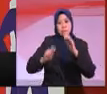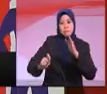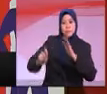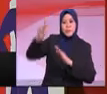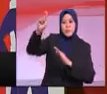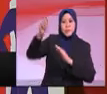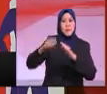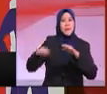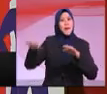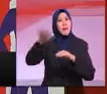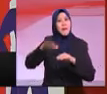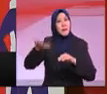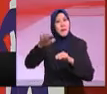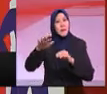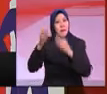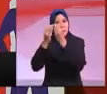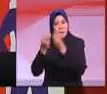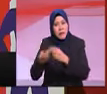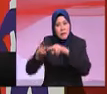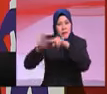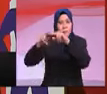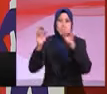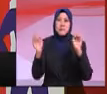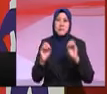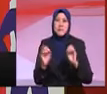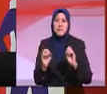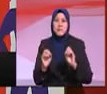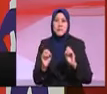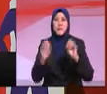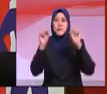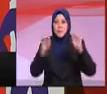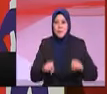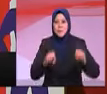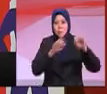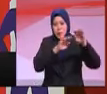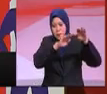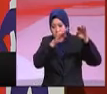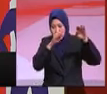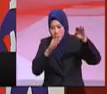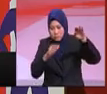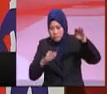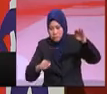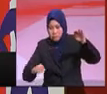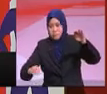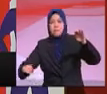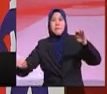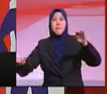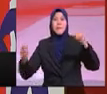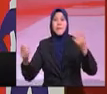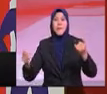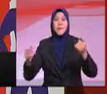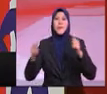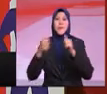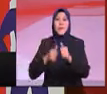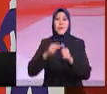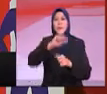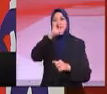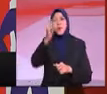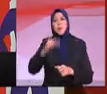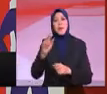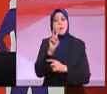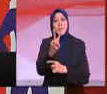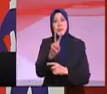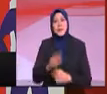telah diramalkan dan juga meratakan lengkok yang telah kita lihat pada gelombang kedua.